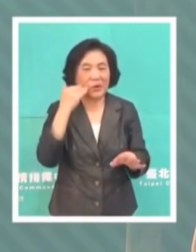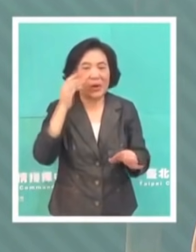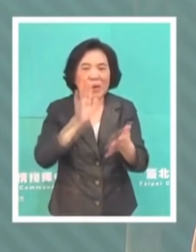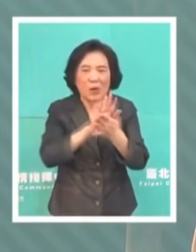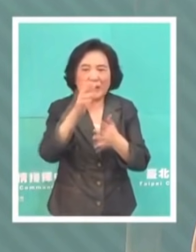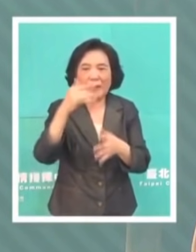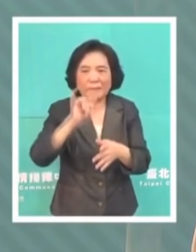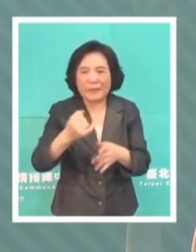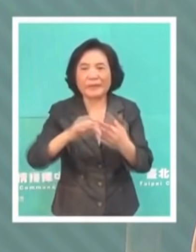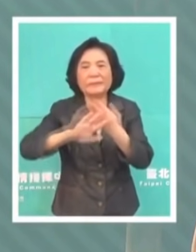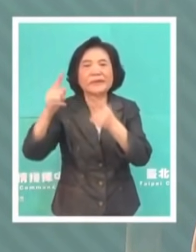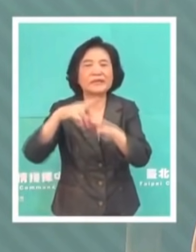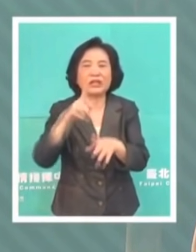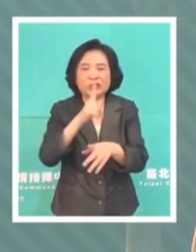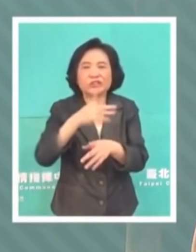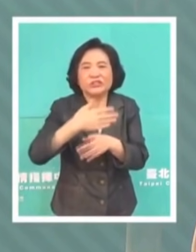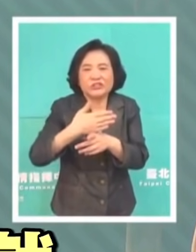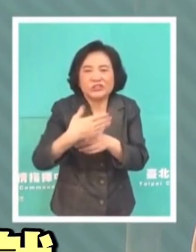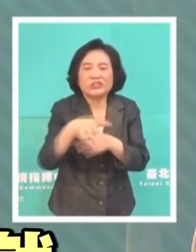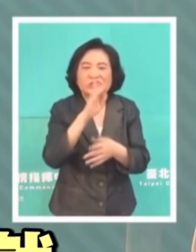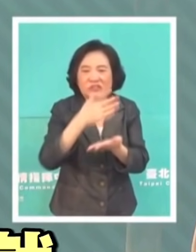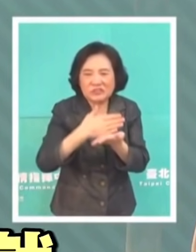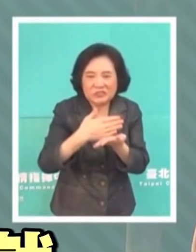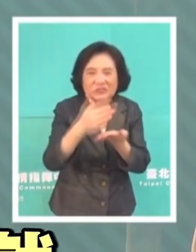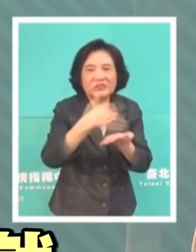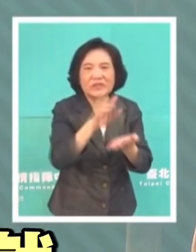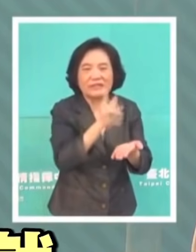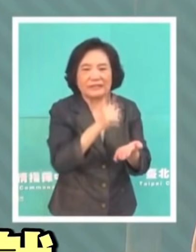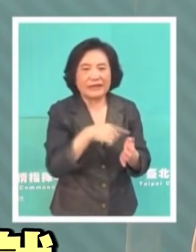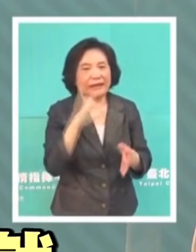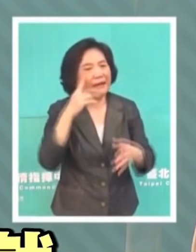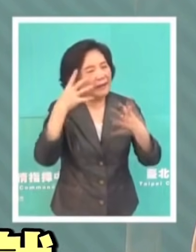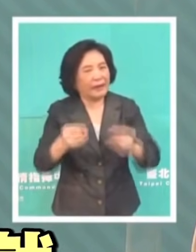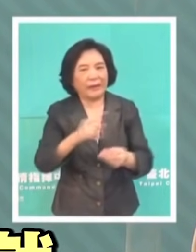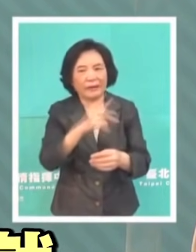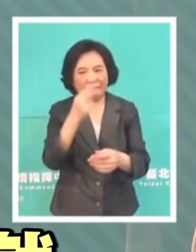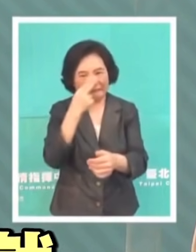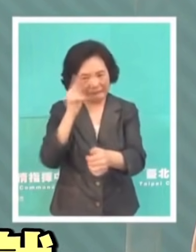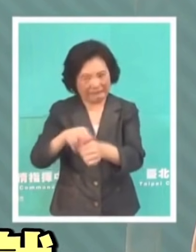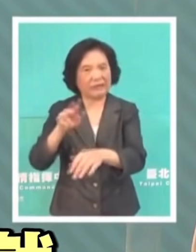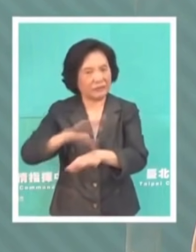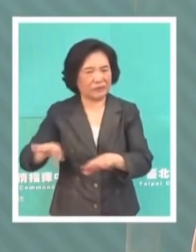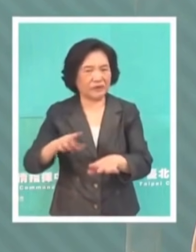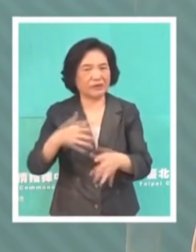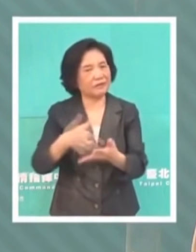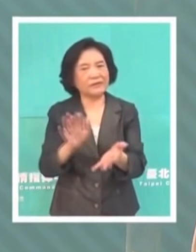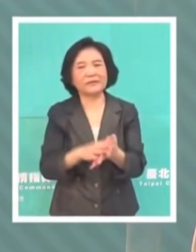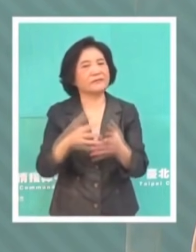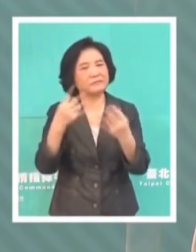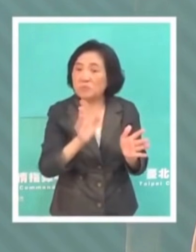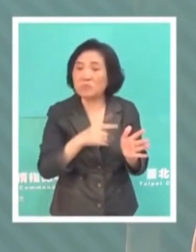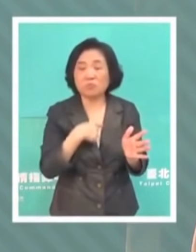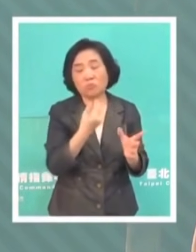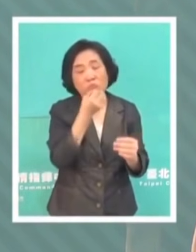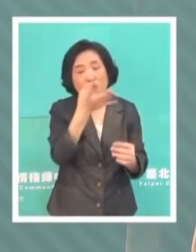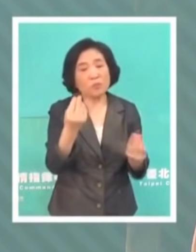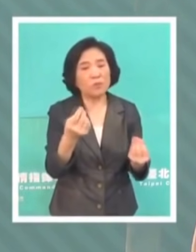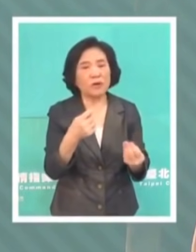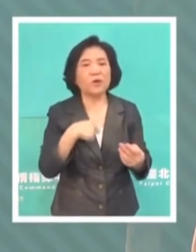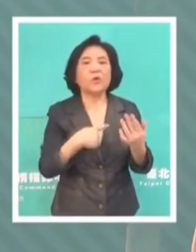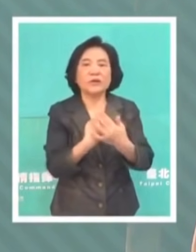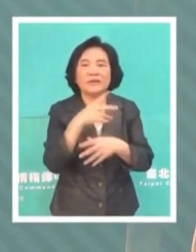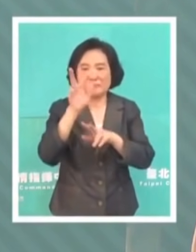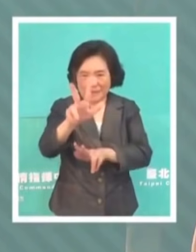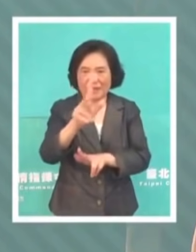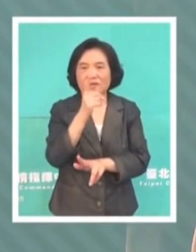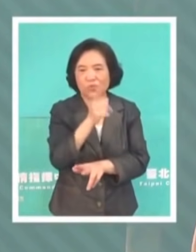哦，在凌迟你知道那更惨，所以干脆就来处理了。我们只是陈述个